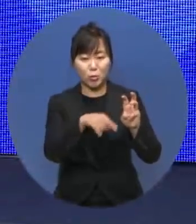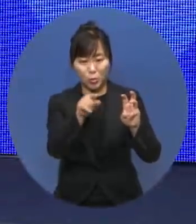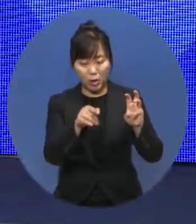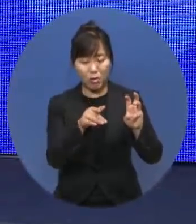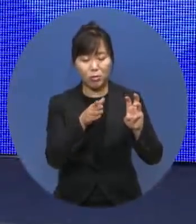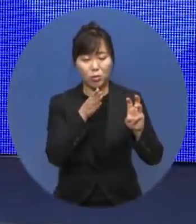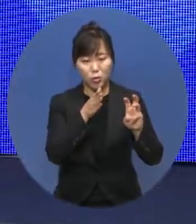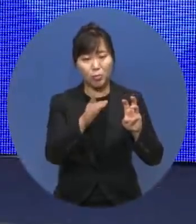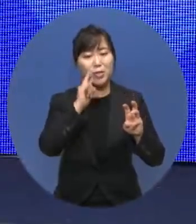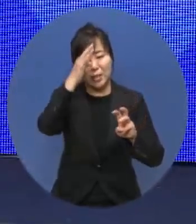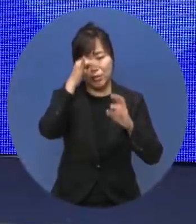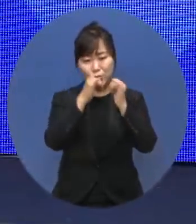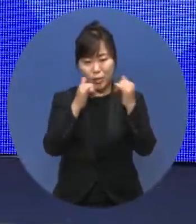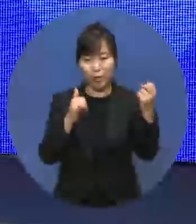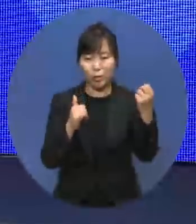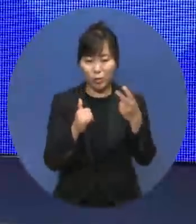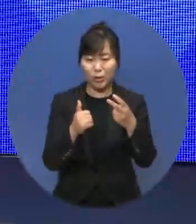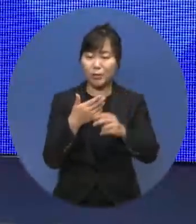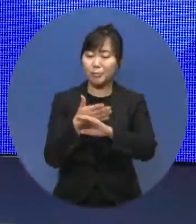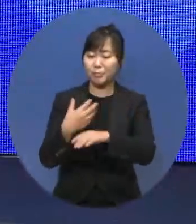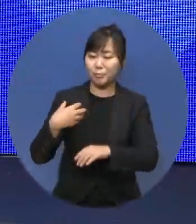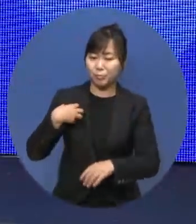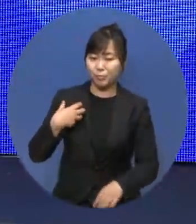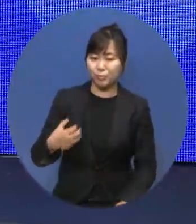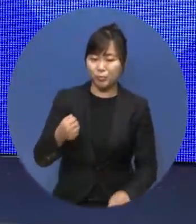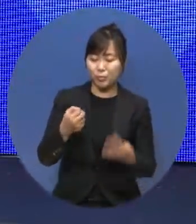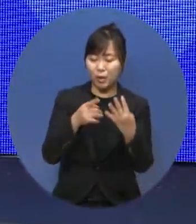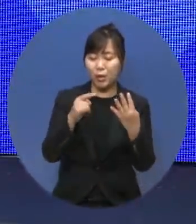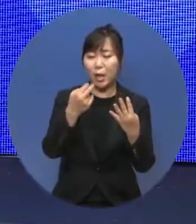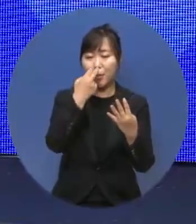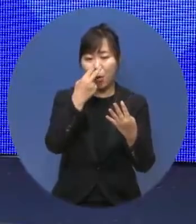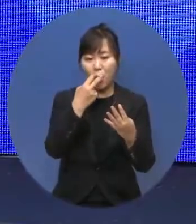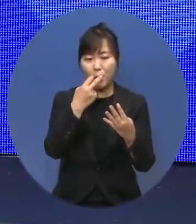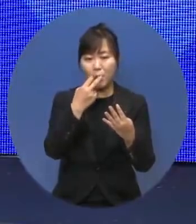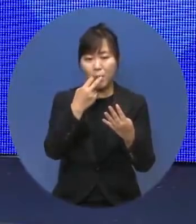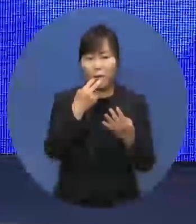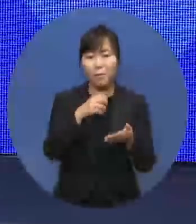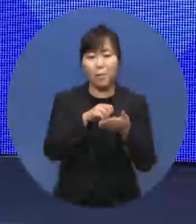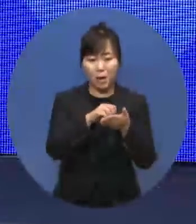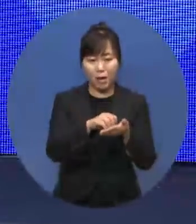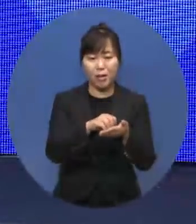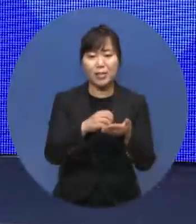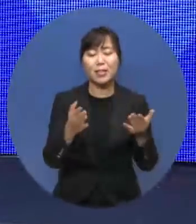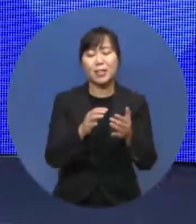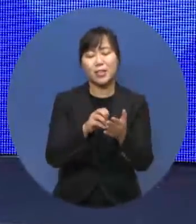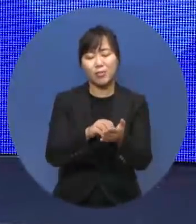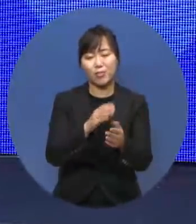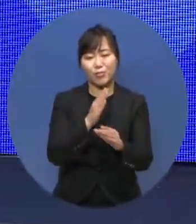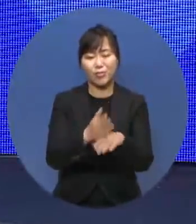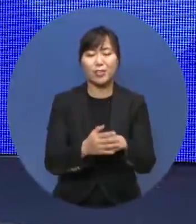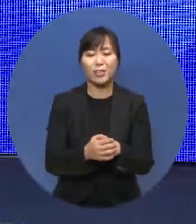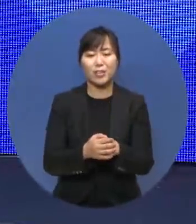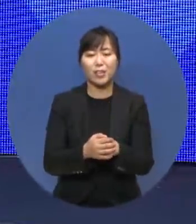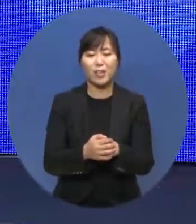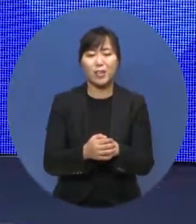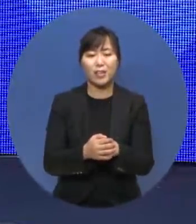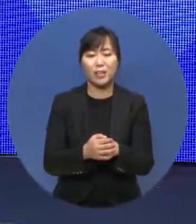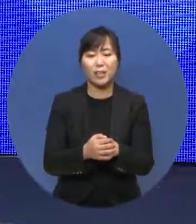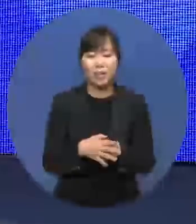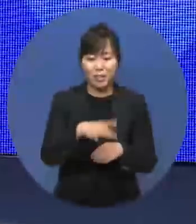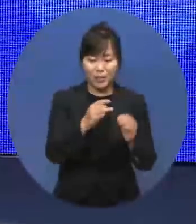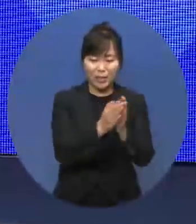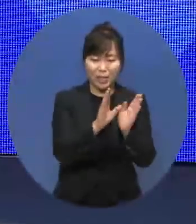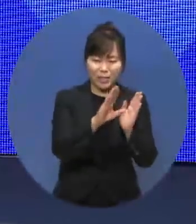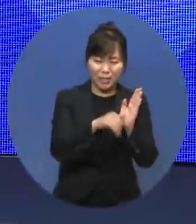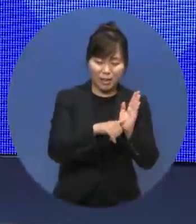수가 전문 예술인 또는 다른 역할로 4대 보험을 내는 직원으로 지금 근무를 하고 있습니다. 먼저 사실은 첫 번째